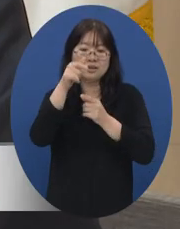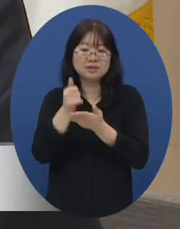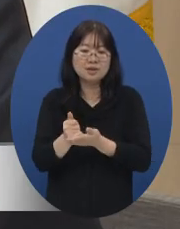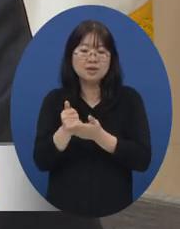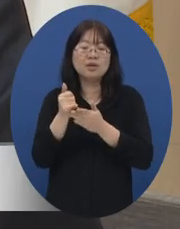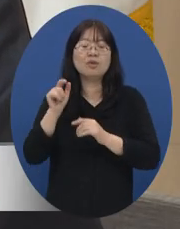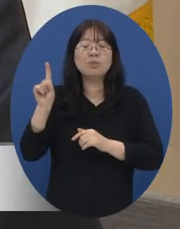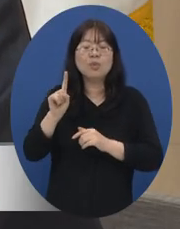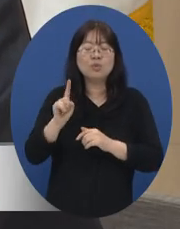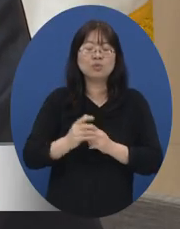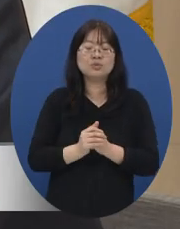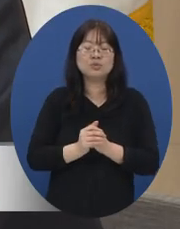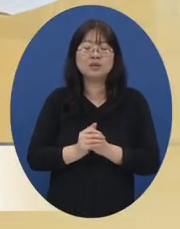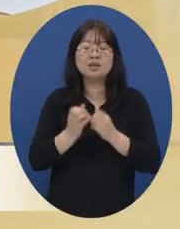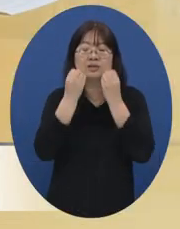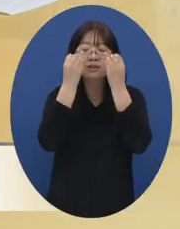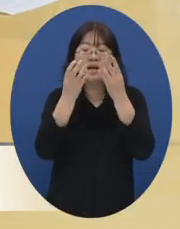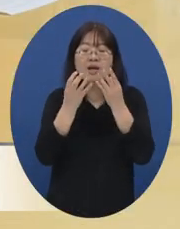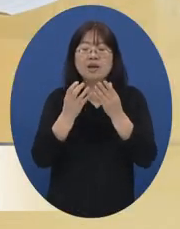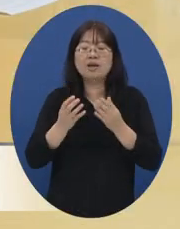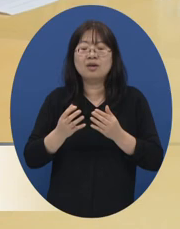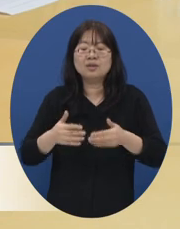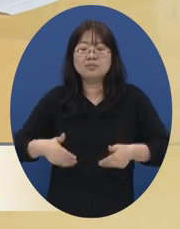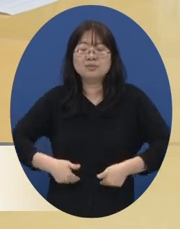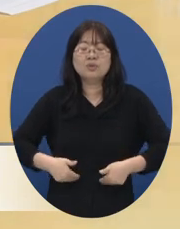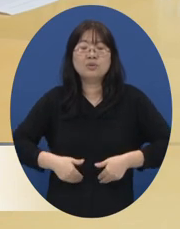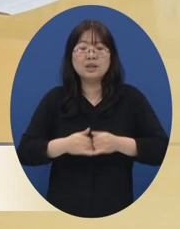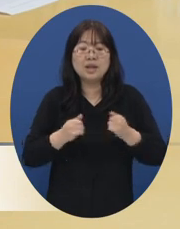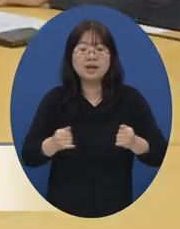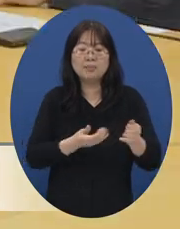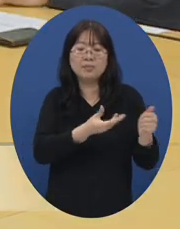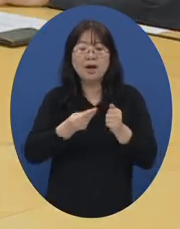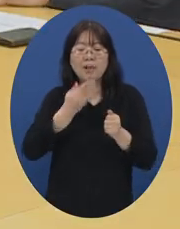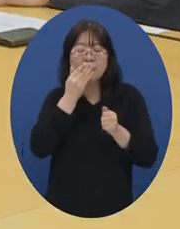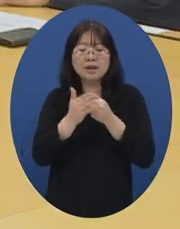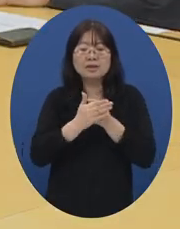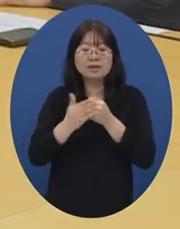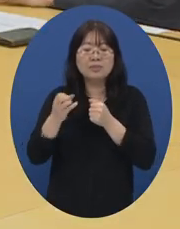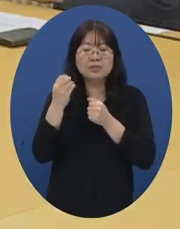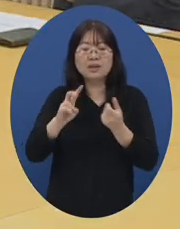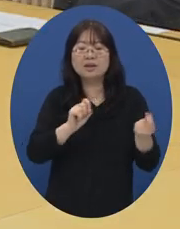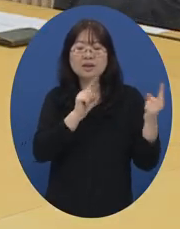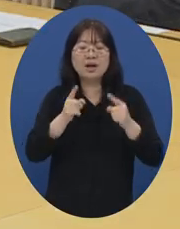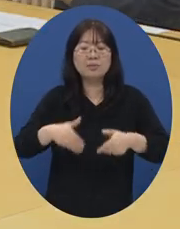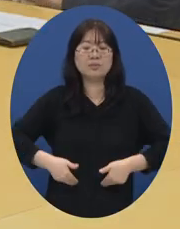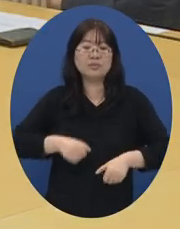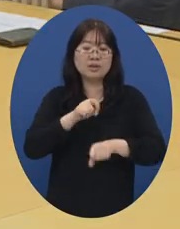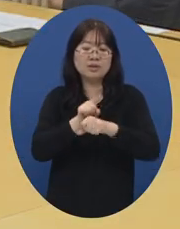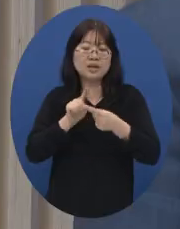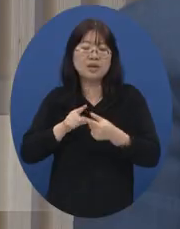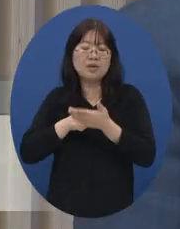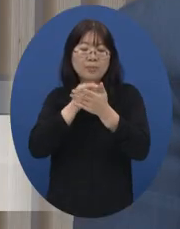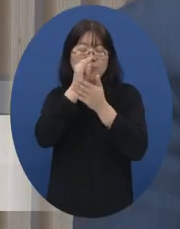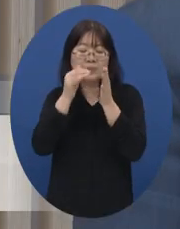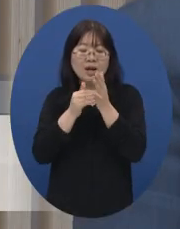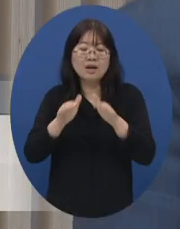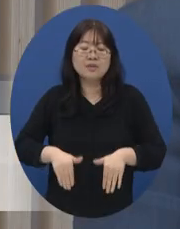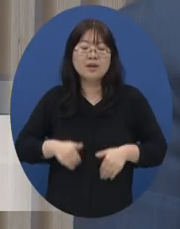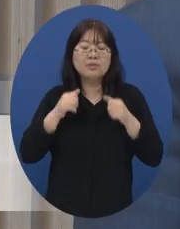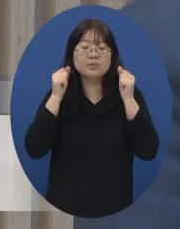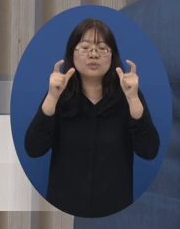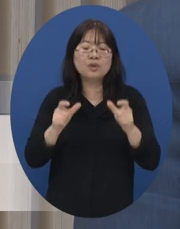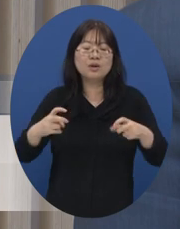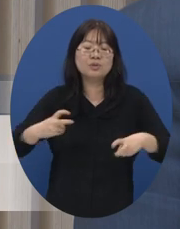이재명 경기도지사는 운행 자체가 새로운 수요를 불러올 수 있다며 교외선 재개 필요성을 강조했습니다. 경기도